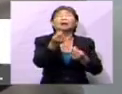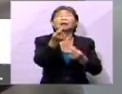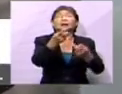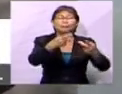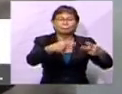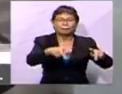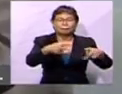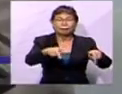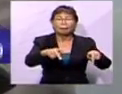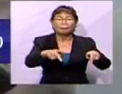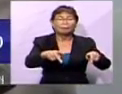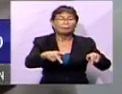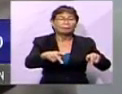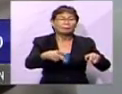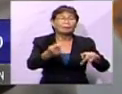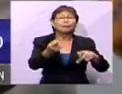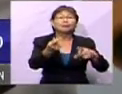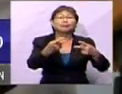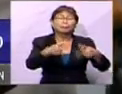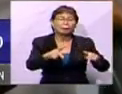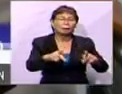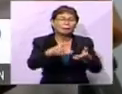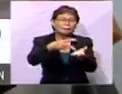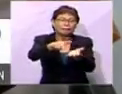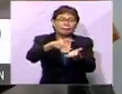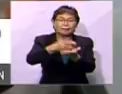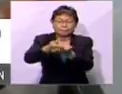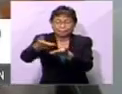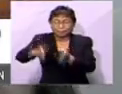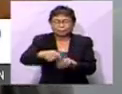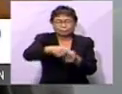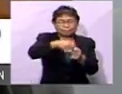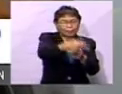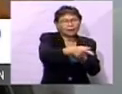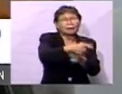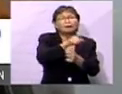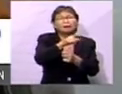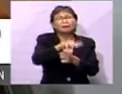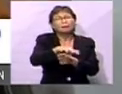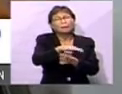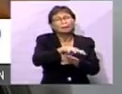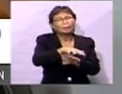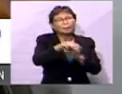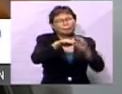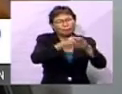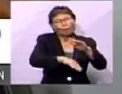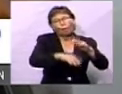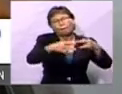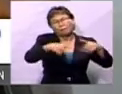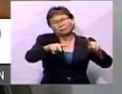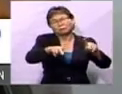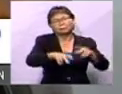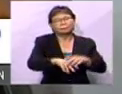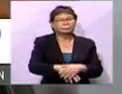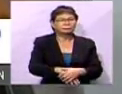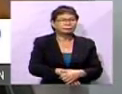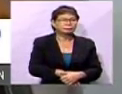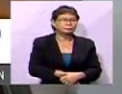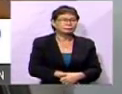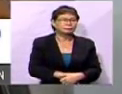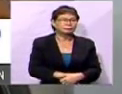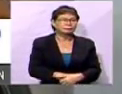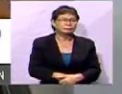akan beri subsidi. Jadi harga yang dibayar oleh pembeli itu adalah sebenarnya di bawah pasaran.